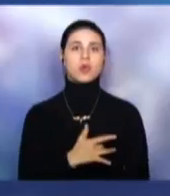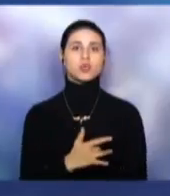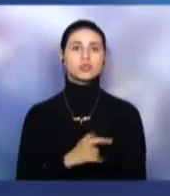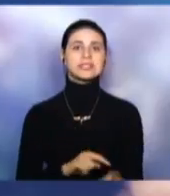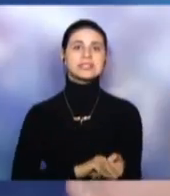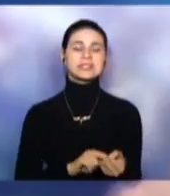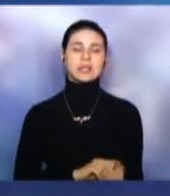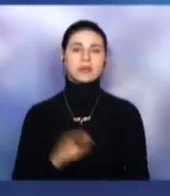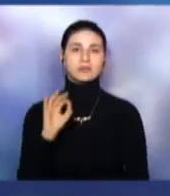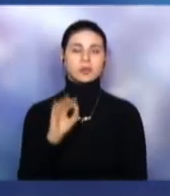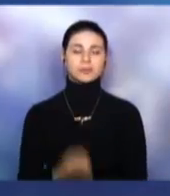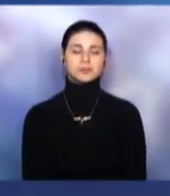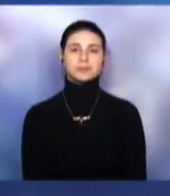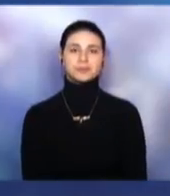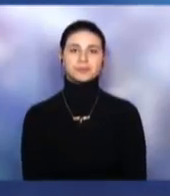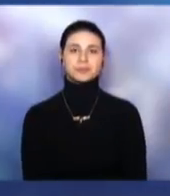სისტემის მხრივ?